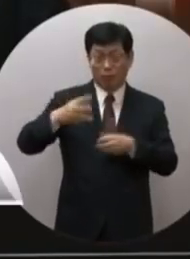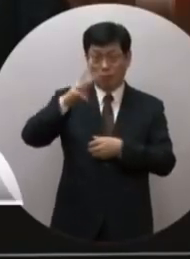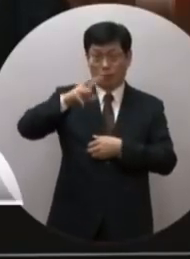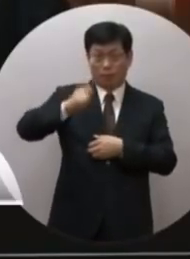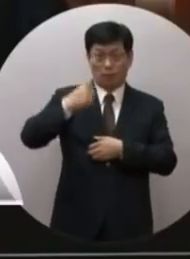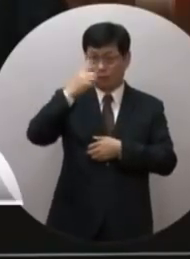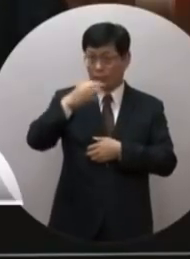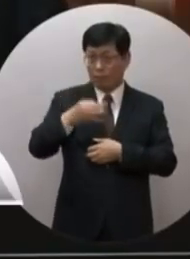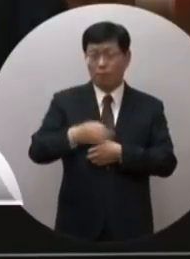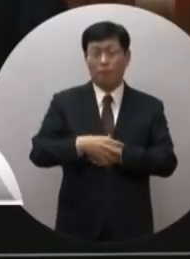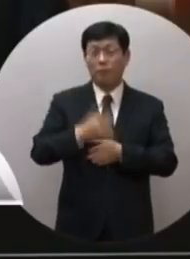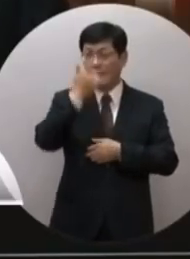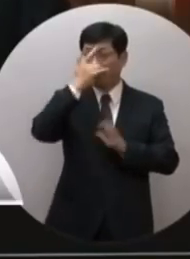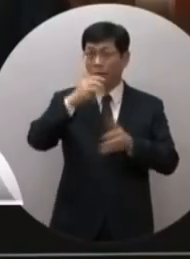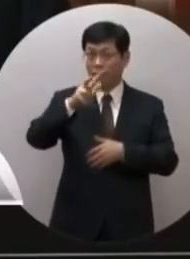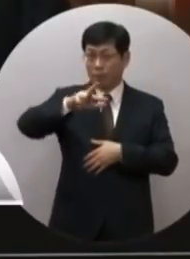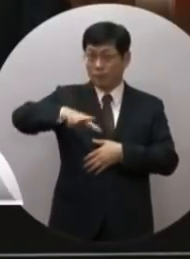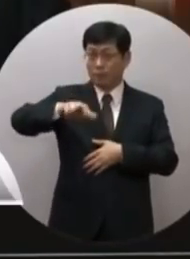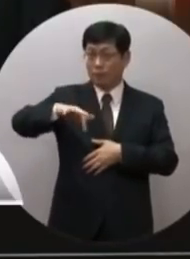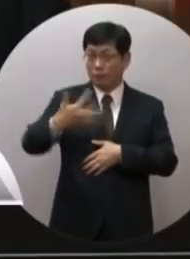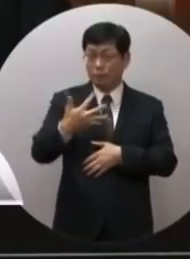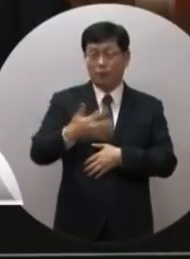困，德国